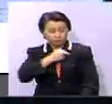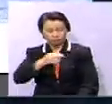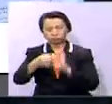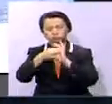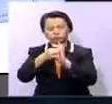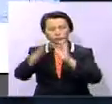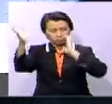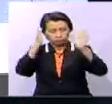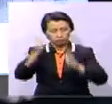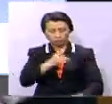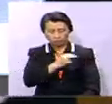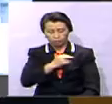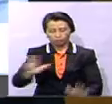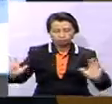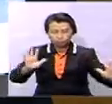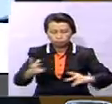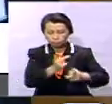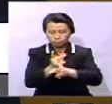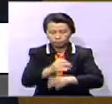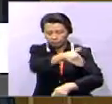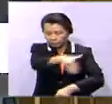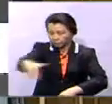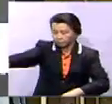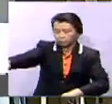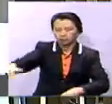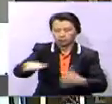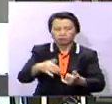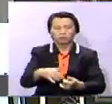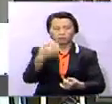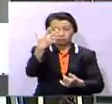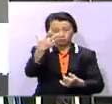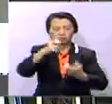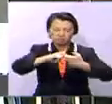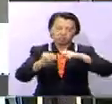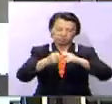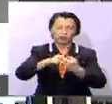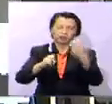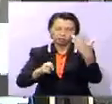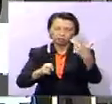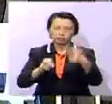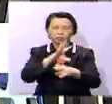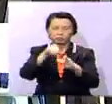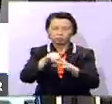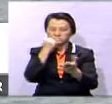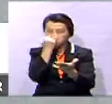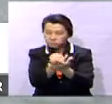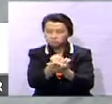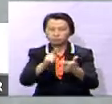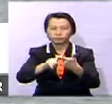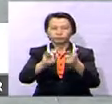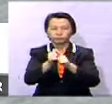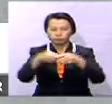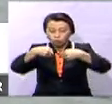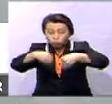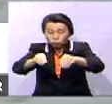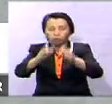kerjasama Malaysia-Indonesia dalam mengawal keselamatan sempadan merujuk tiga permasalahan termasuk isu pengganas, isu